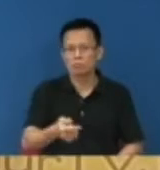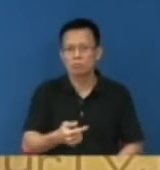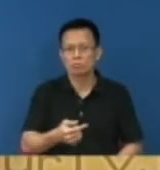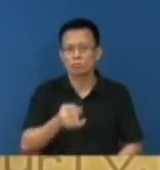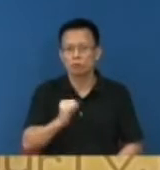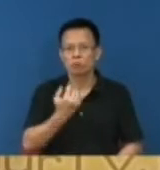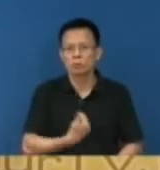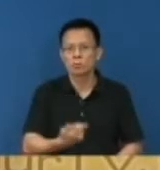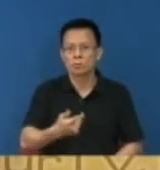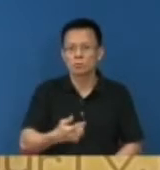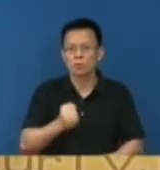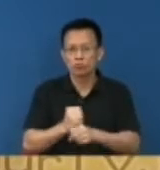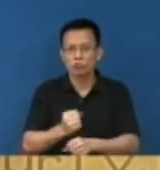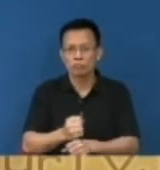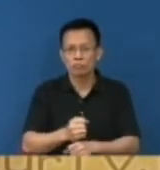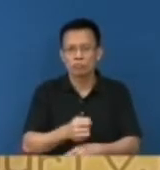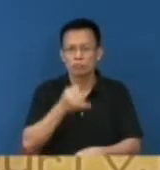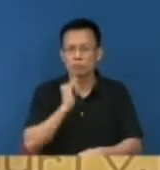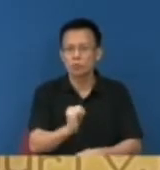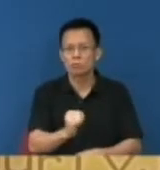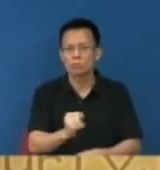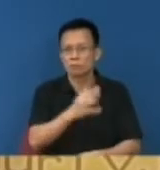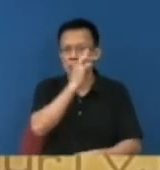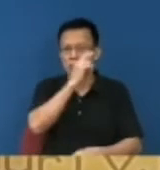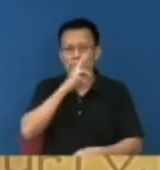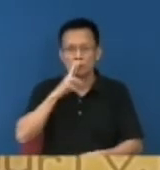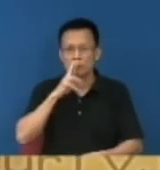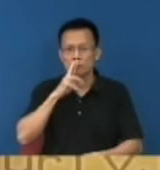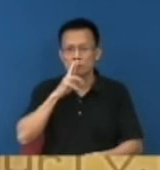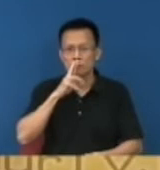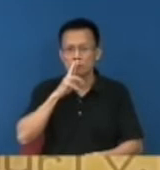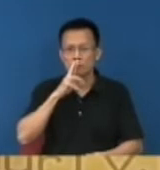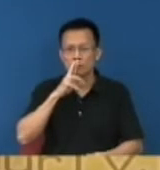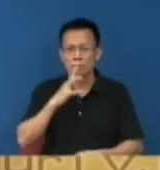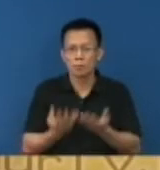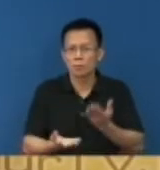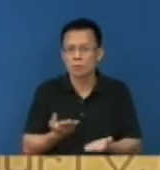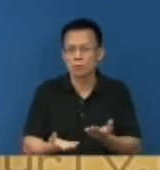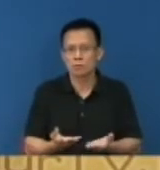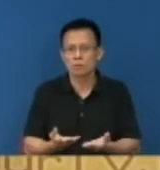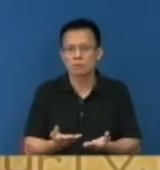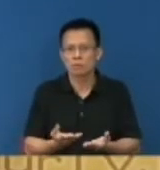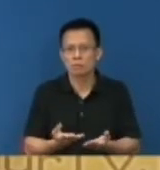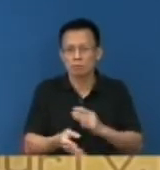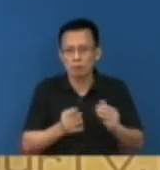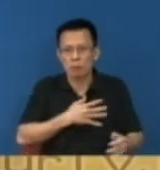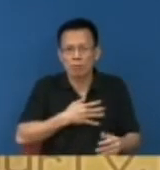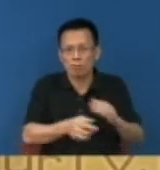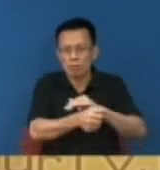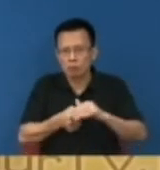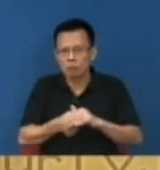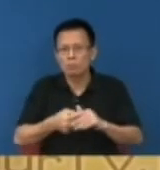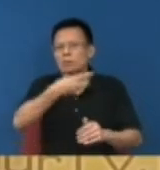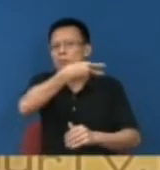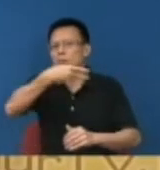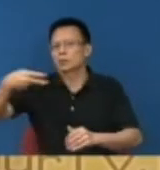義、沉默，或者是這個畏縮，是等於犯罪。